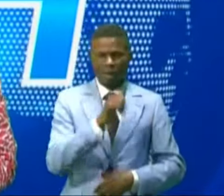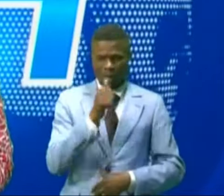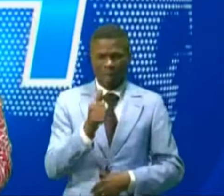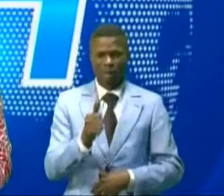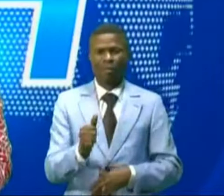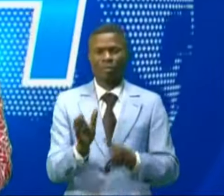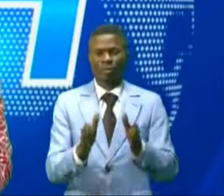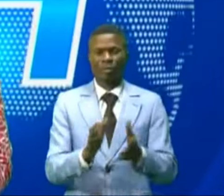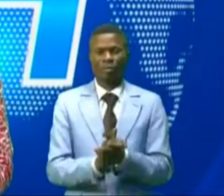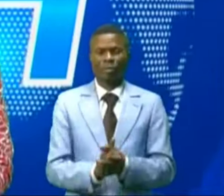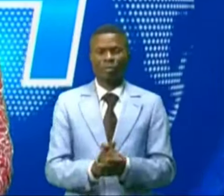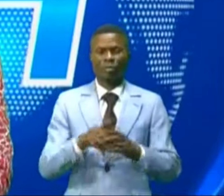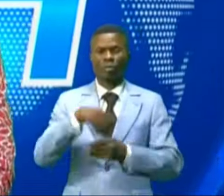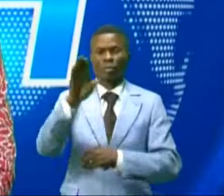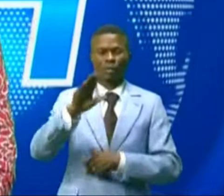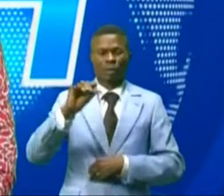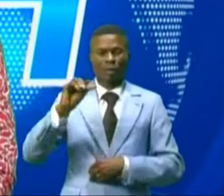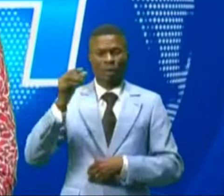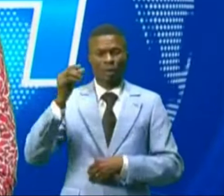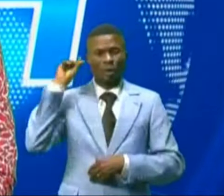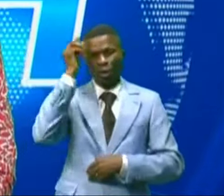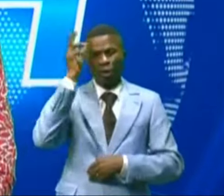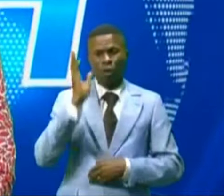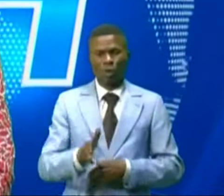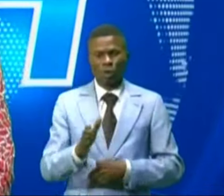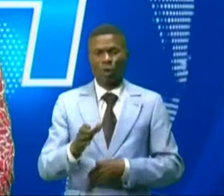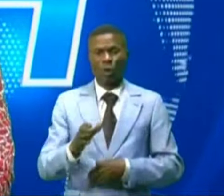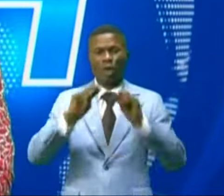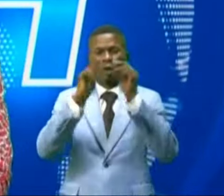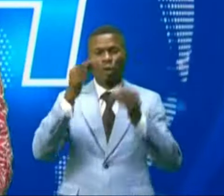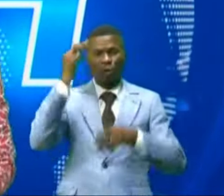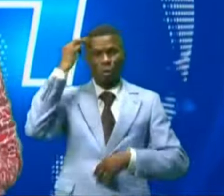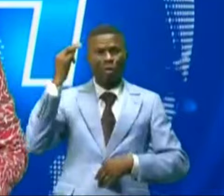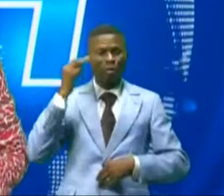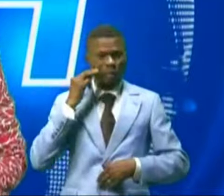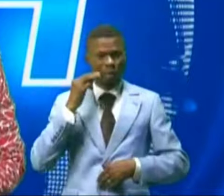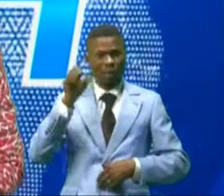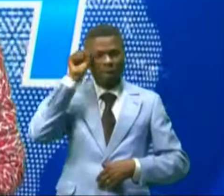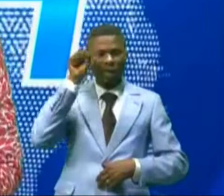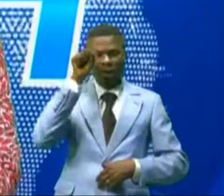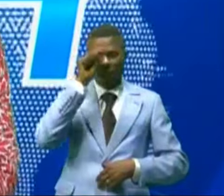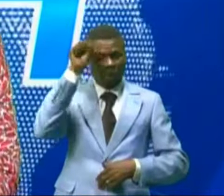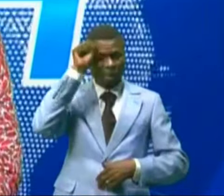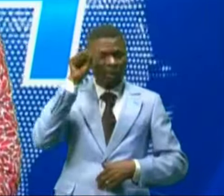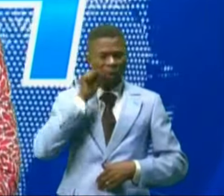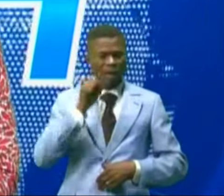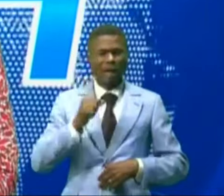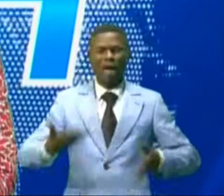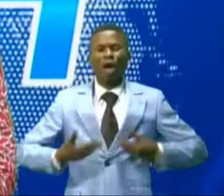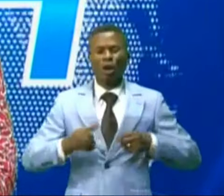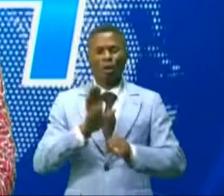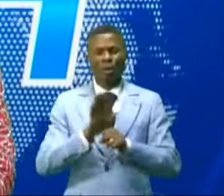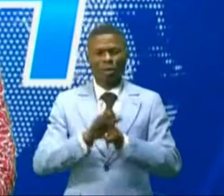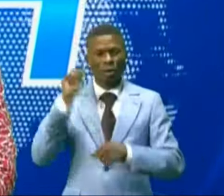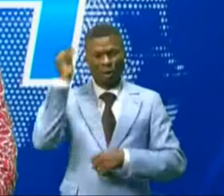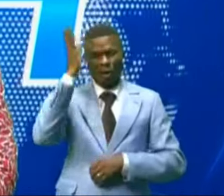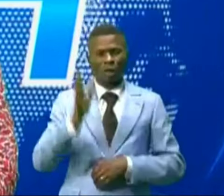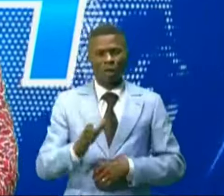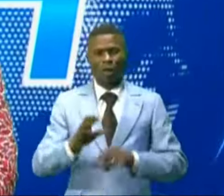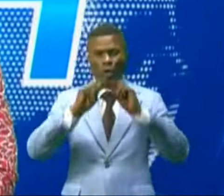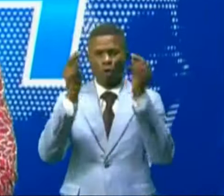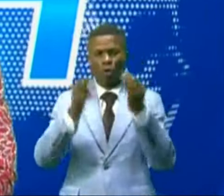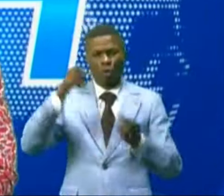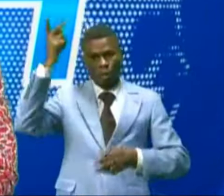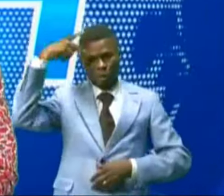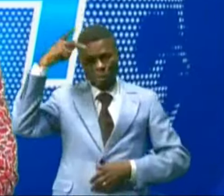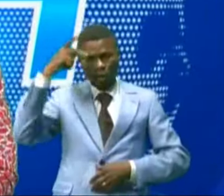Et puis la sortie du gouvernement souminois a été vivement saluée par le gouverneur et les forces vives